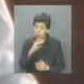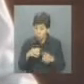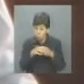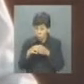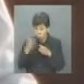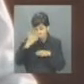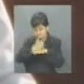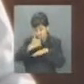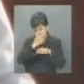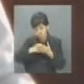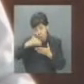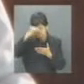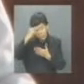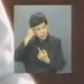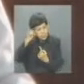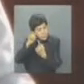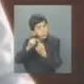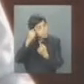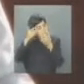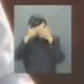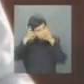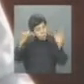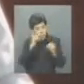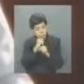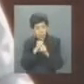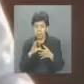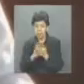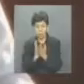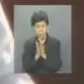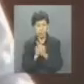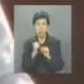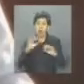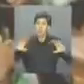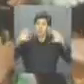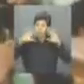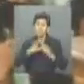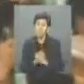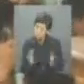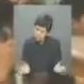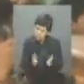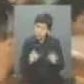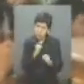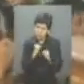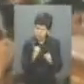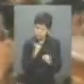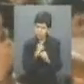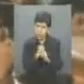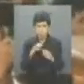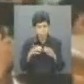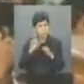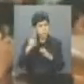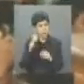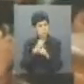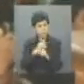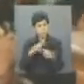นำนักศึกษามีมุมมองที่เปิดกว้างต่อการปฏิรูปประเทศของรัฐบาลและสนับสนุนความพยายามสร้างรัฐใหม่กลุ่ม